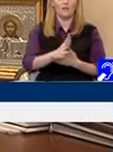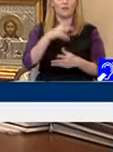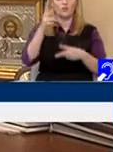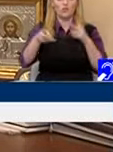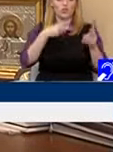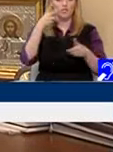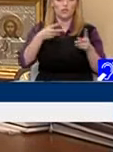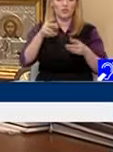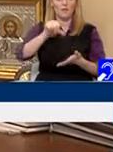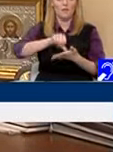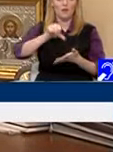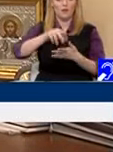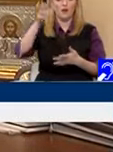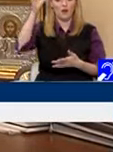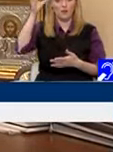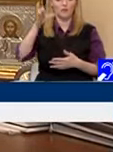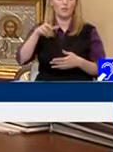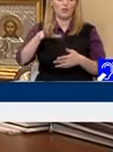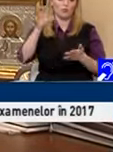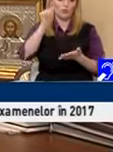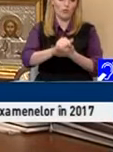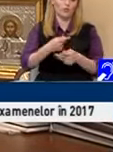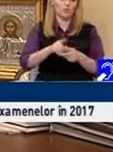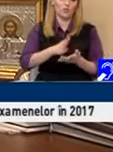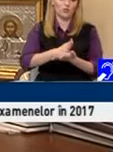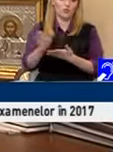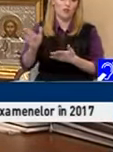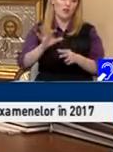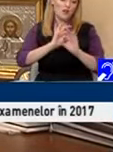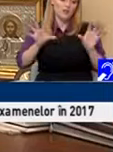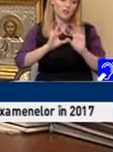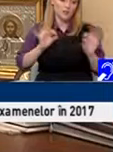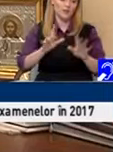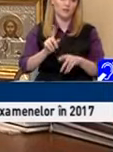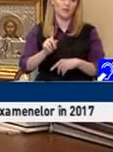membrii Academiei de Științe specialiști în domeniu care argumentează că